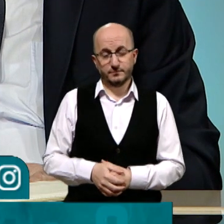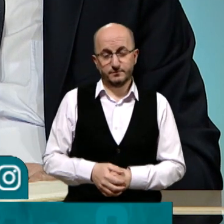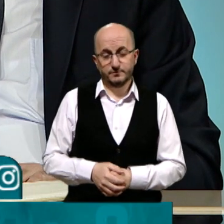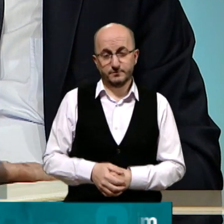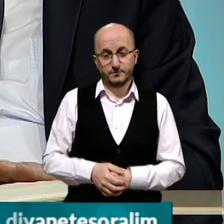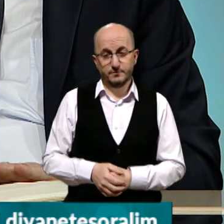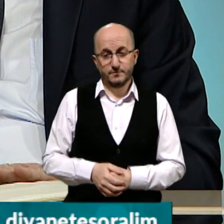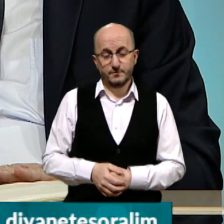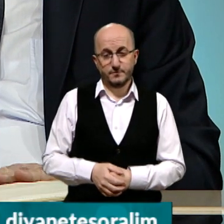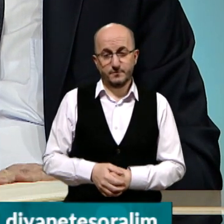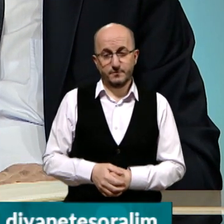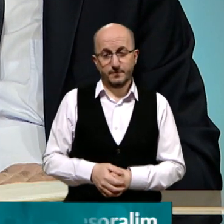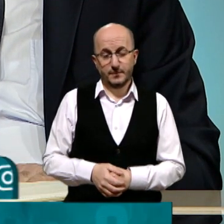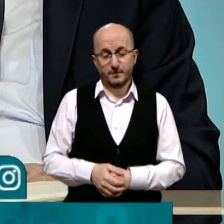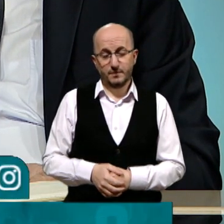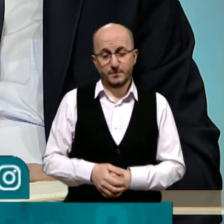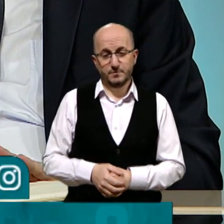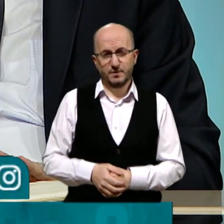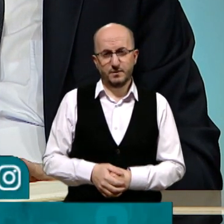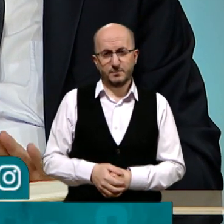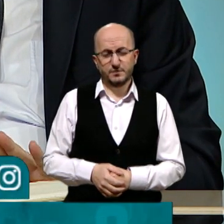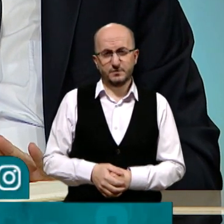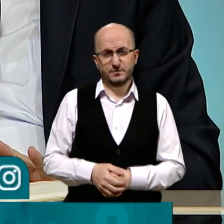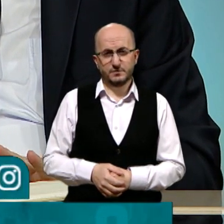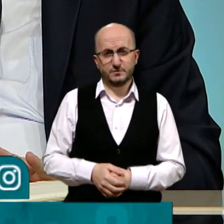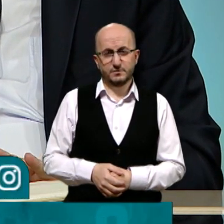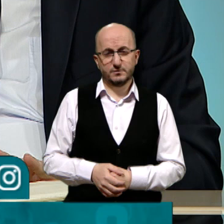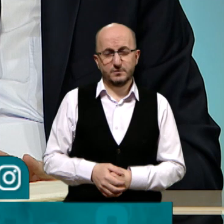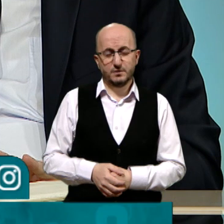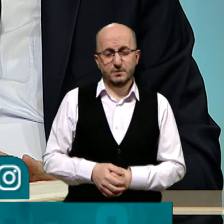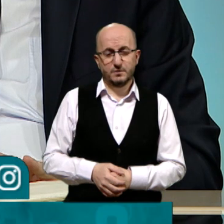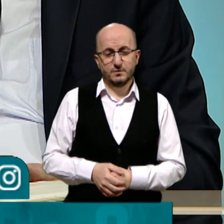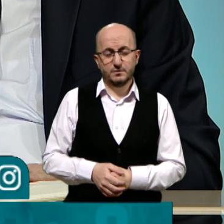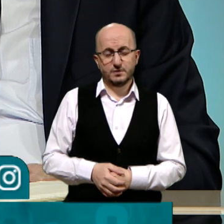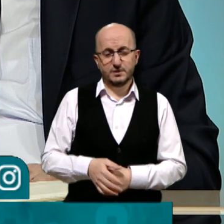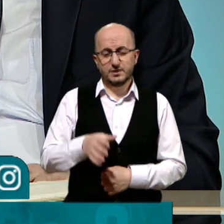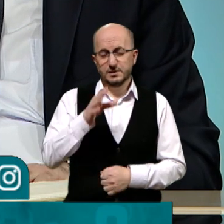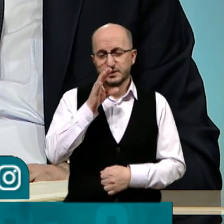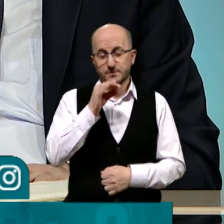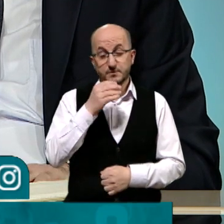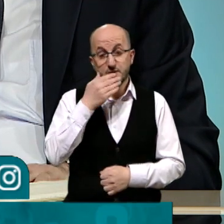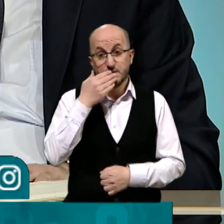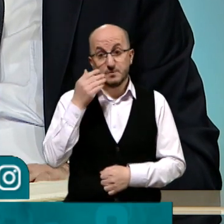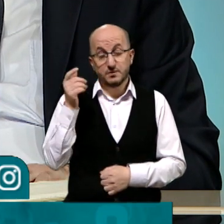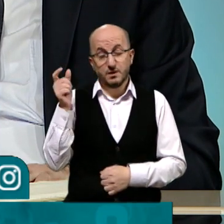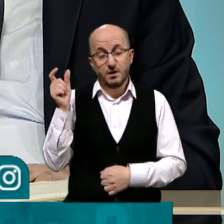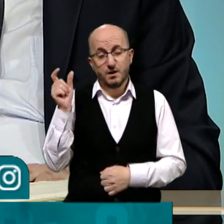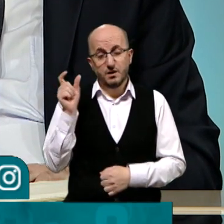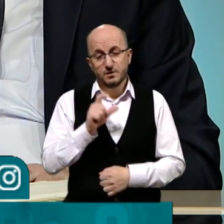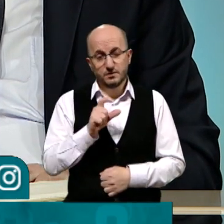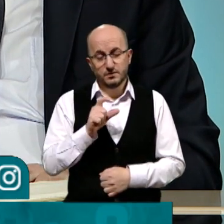s ben bu Şelale hukumete kat deminden bir O kim Ramazan gecelerine